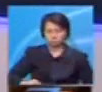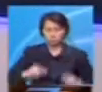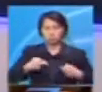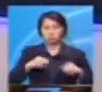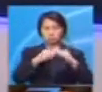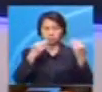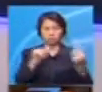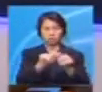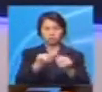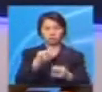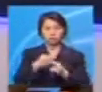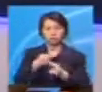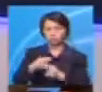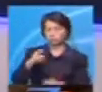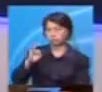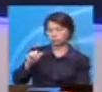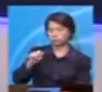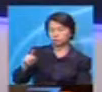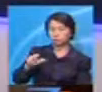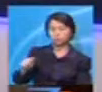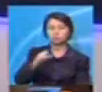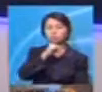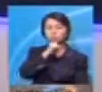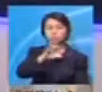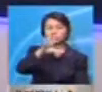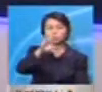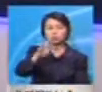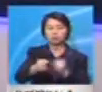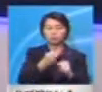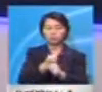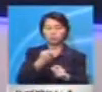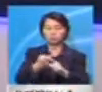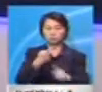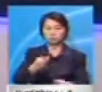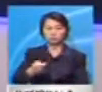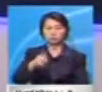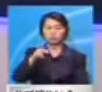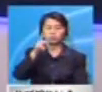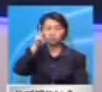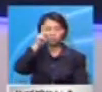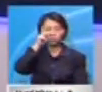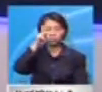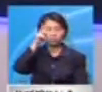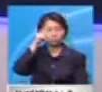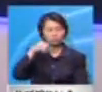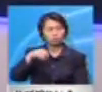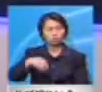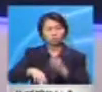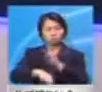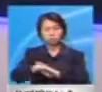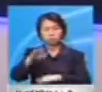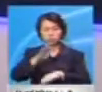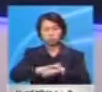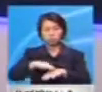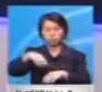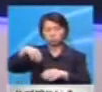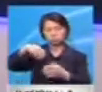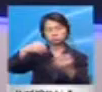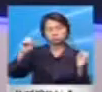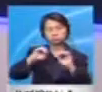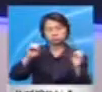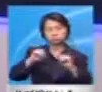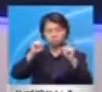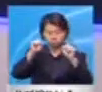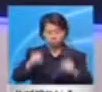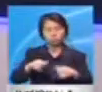keluarganya Fazil kassim 58 tahun dari kampung hujung alur Kuala Kedah yang kudung kedua-dua kakinya masih